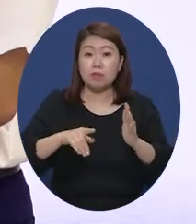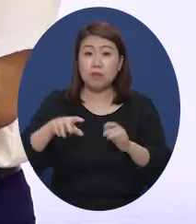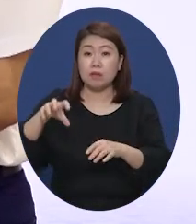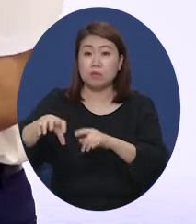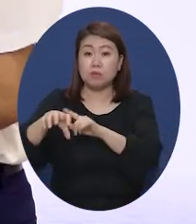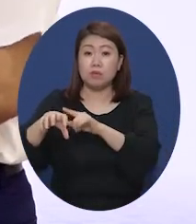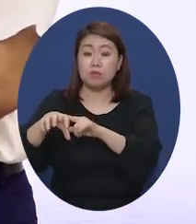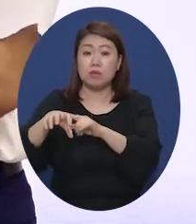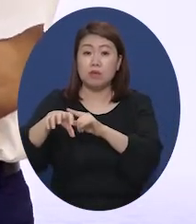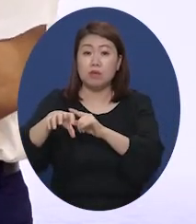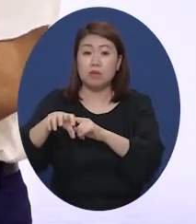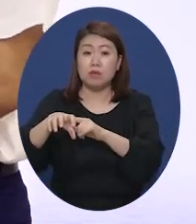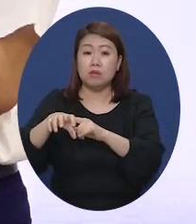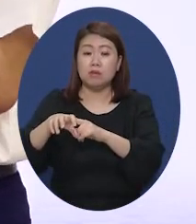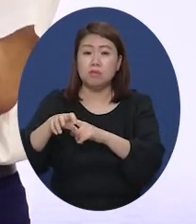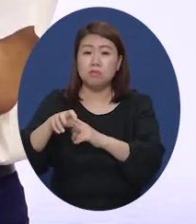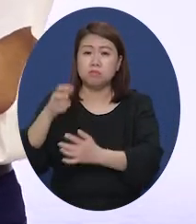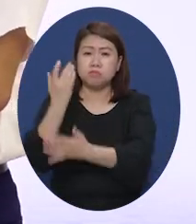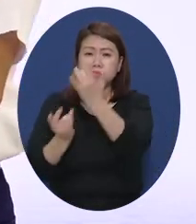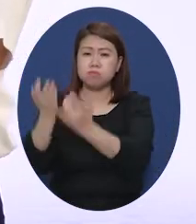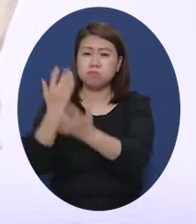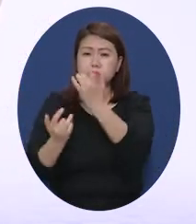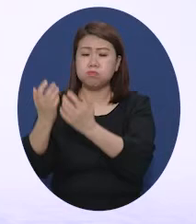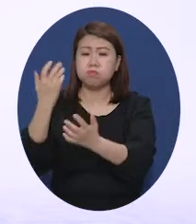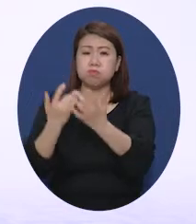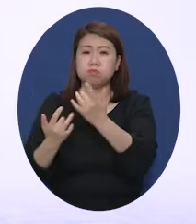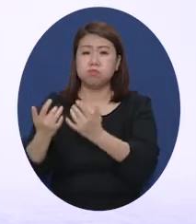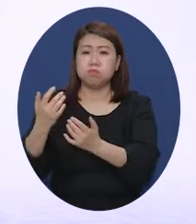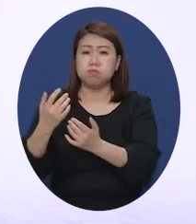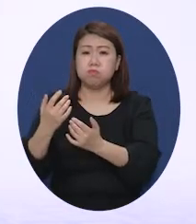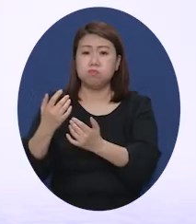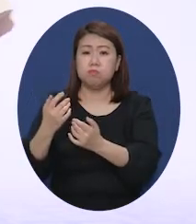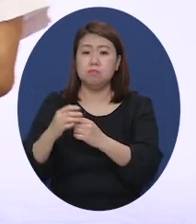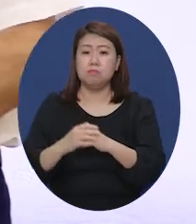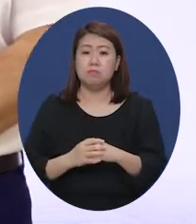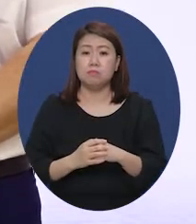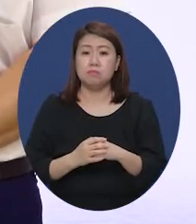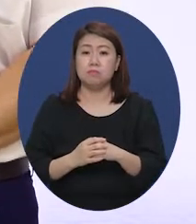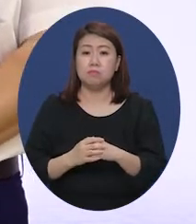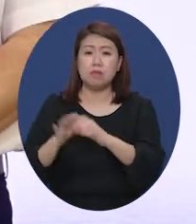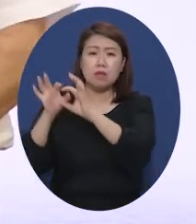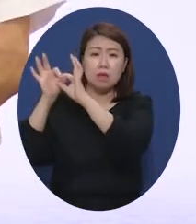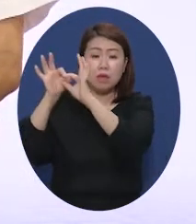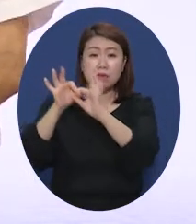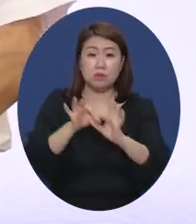이쪽은 이미 완전 벌목이 이루어지고 그래서 계속 지금